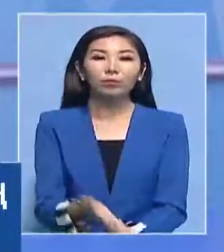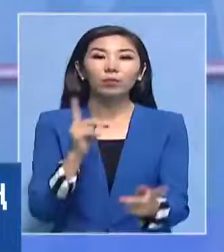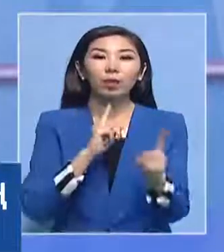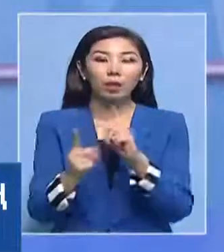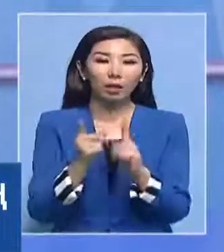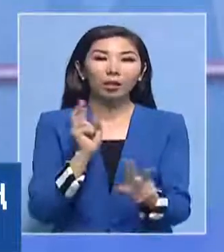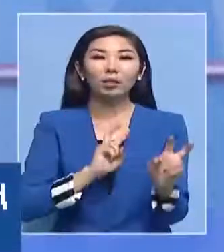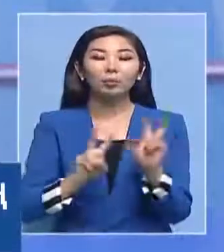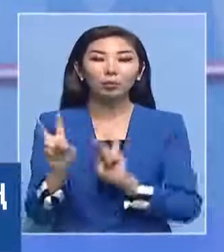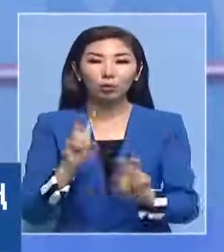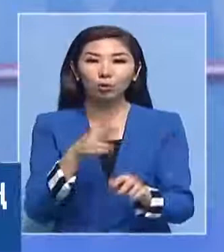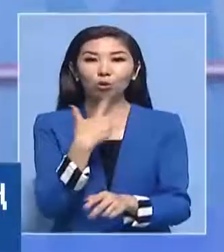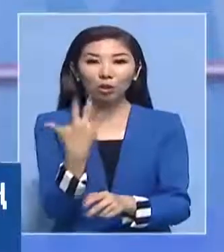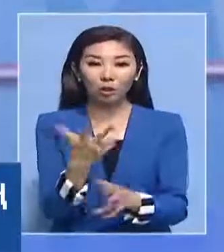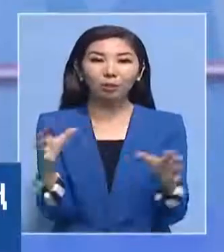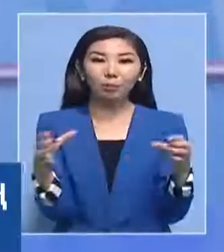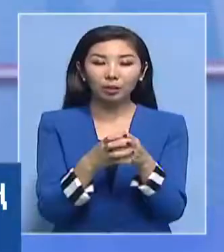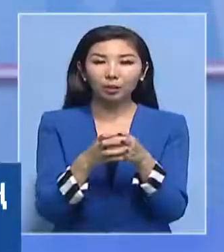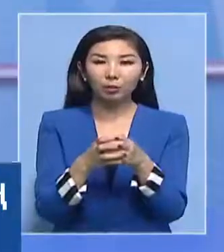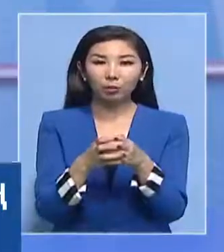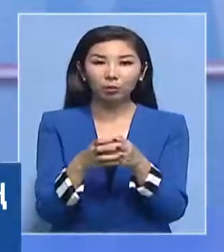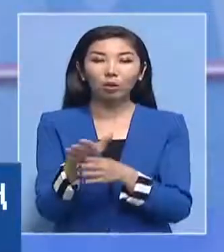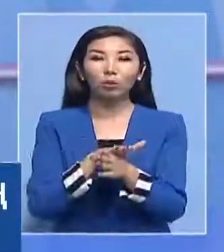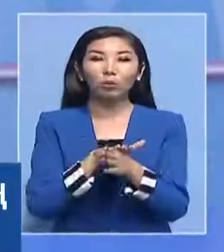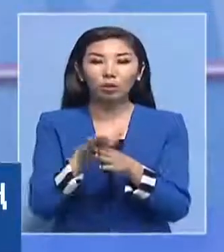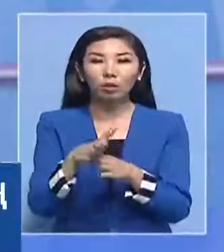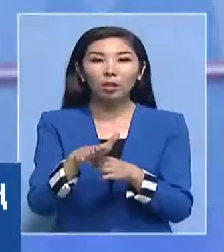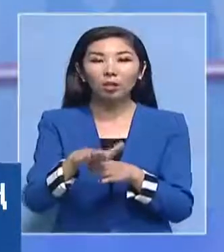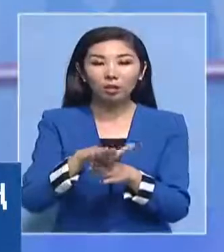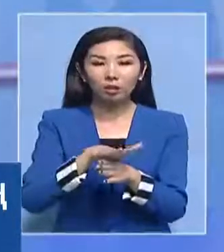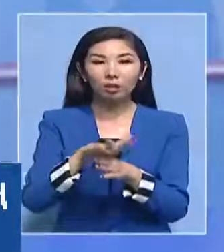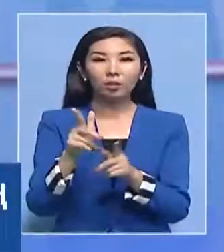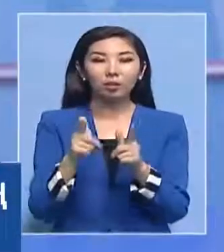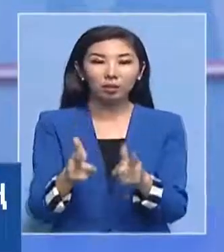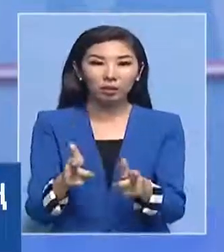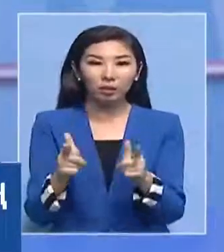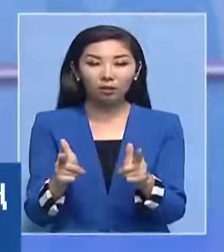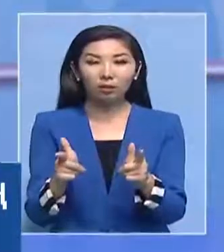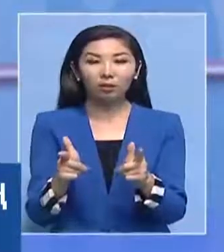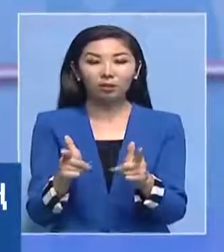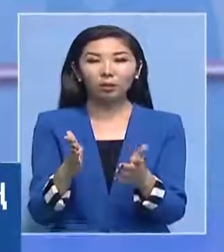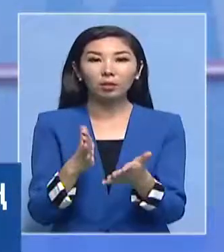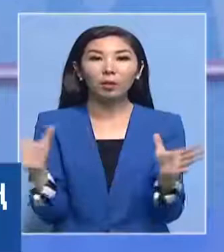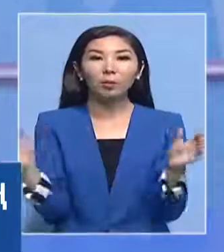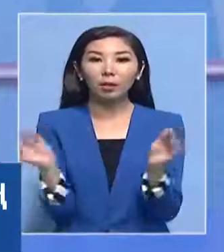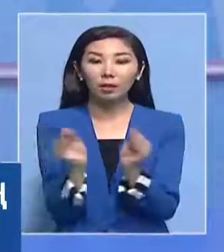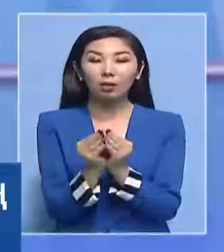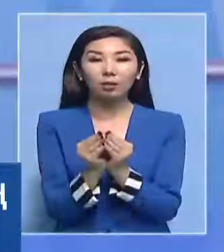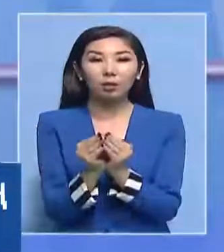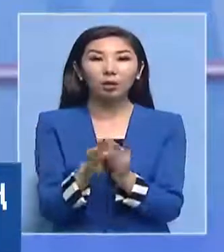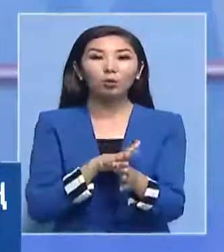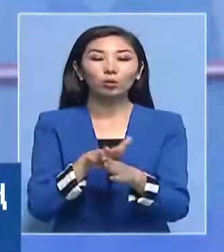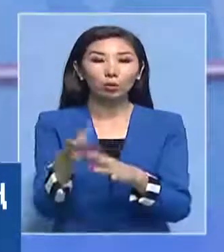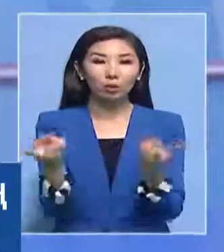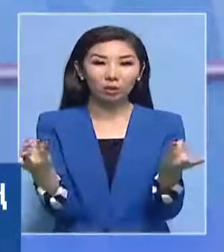мәжілісте қаралып, үш шақтан бір шешімге келеді. Енді шешімге келгесін, ол жаңағы бәрі үш шақта оны